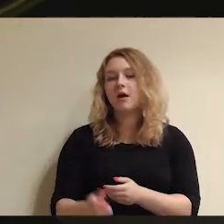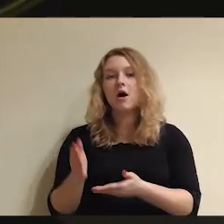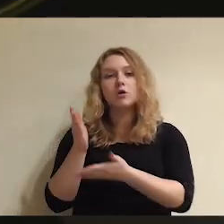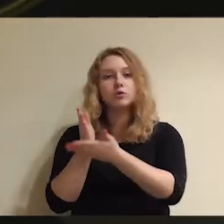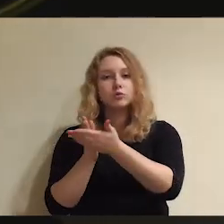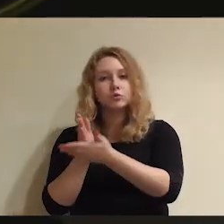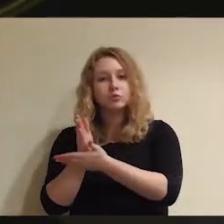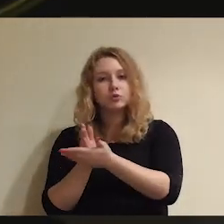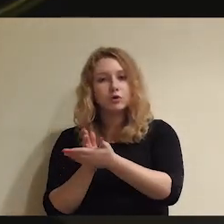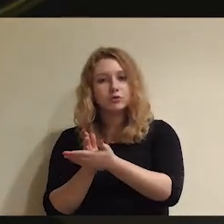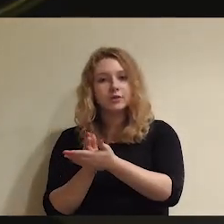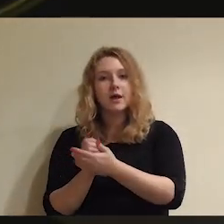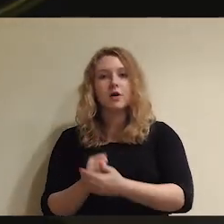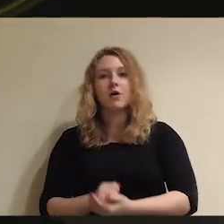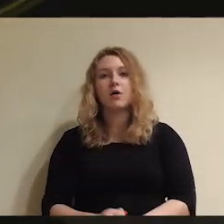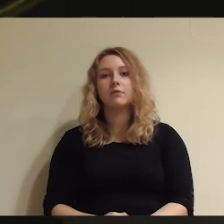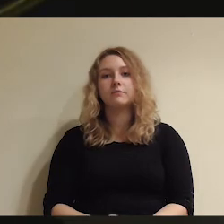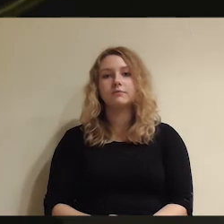Spotyka Cię,